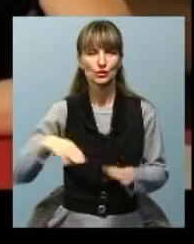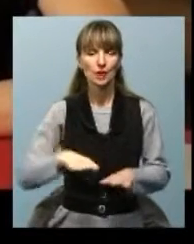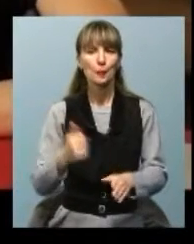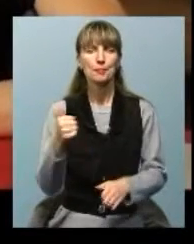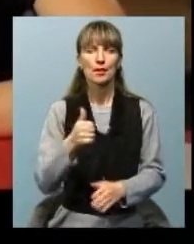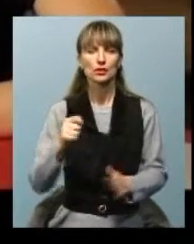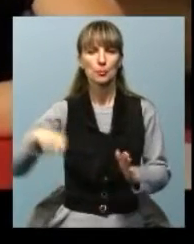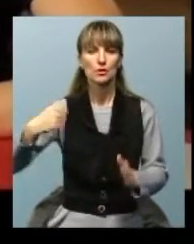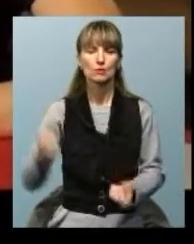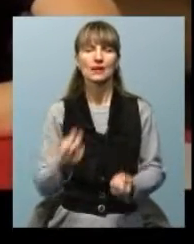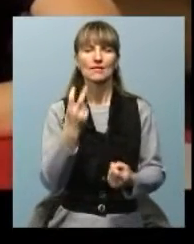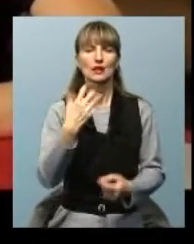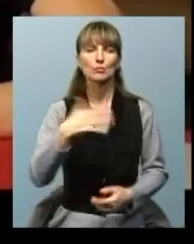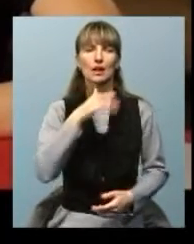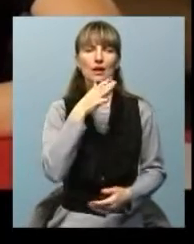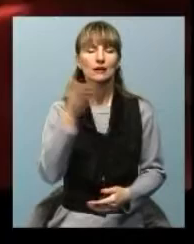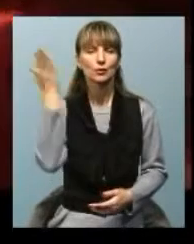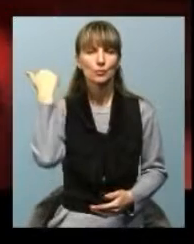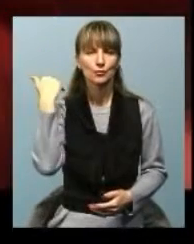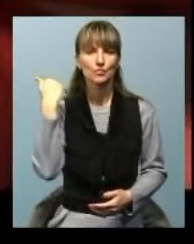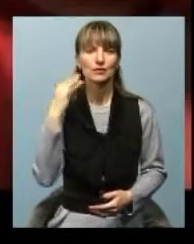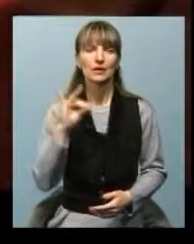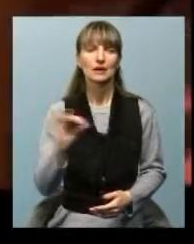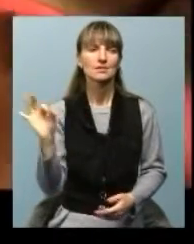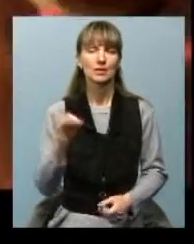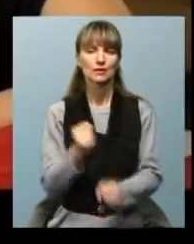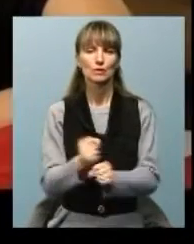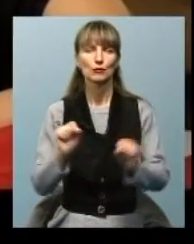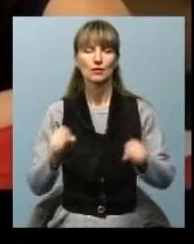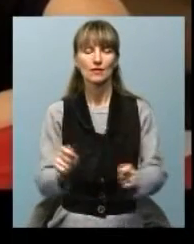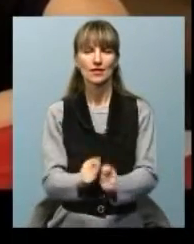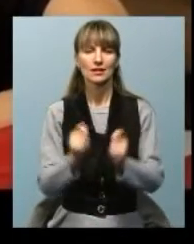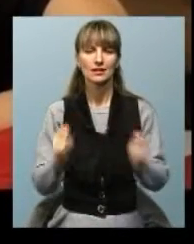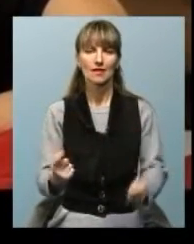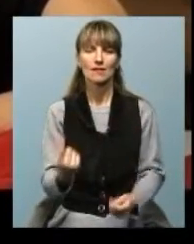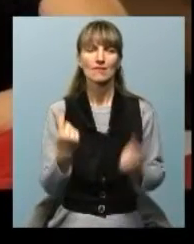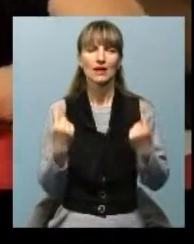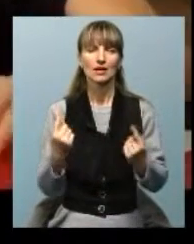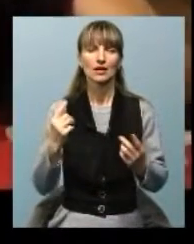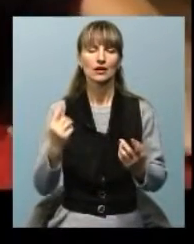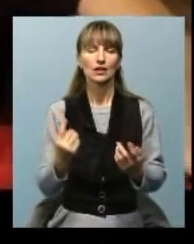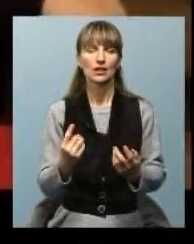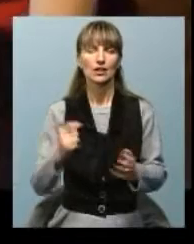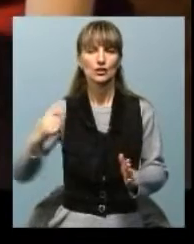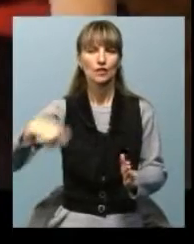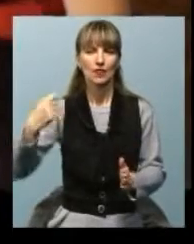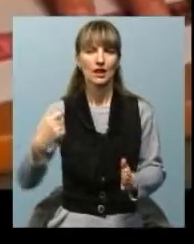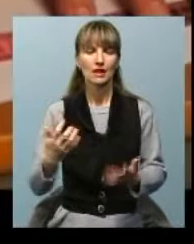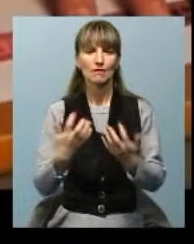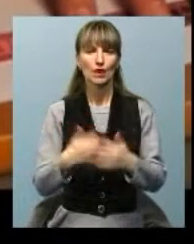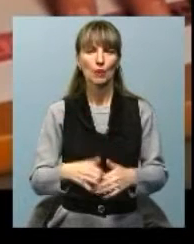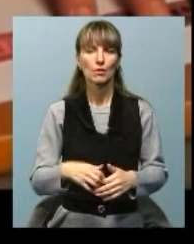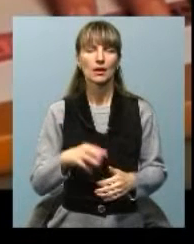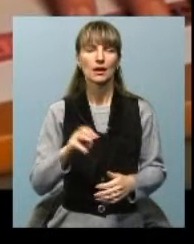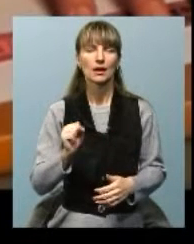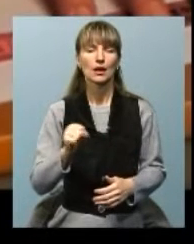машинка з'явилася 250 років тому і одразу зробила можливим відкриття великих швейних фабрик та мануфактур. Щоб щось